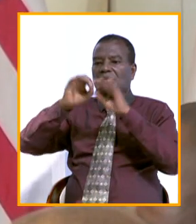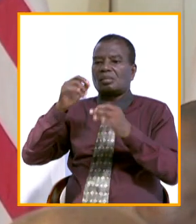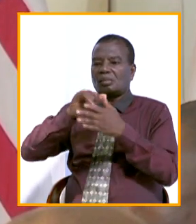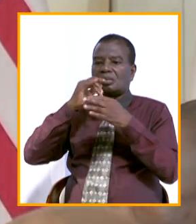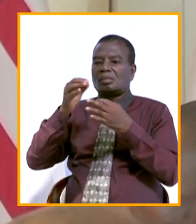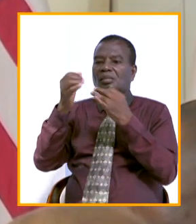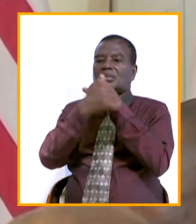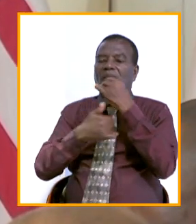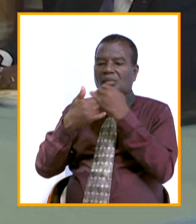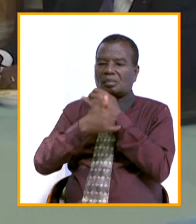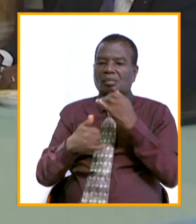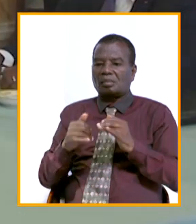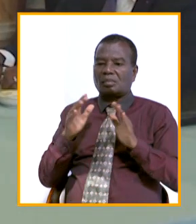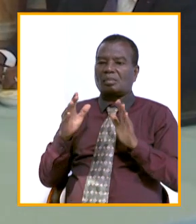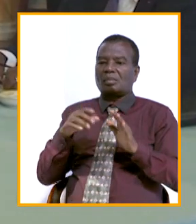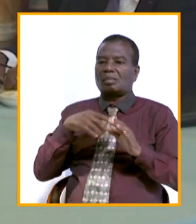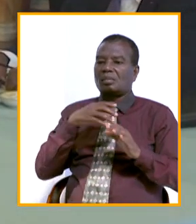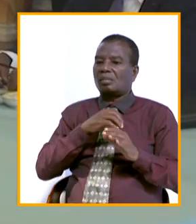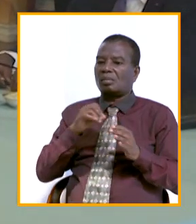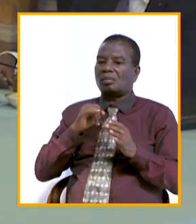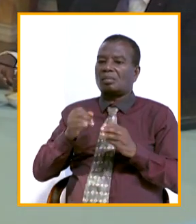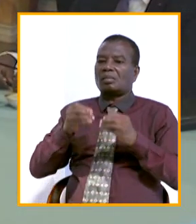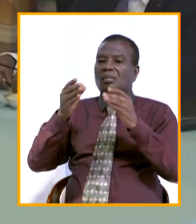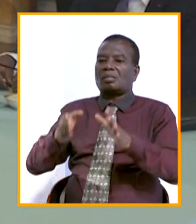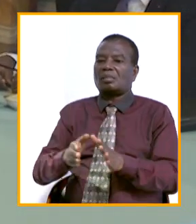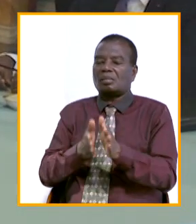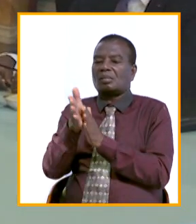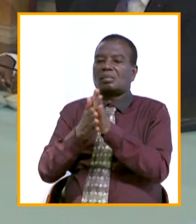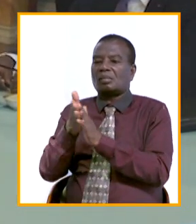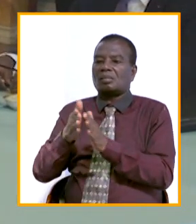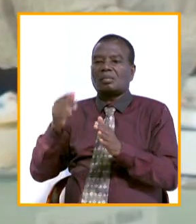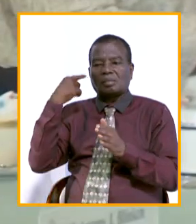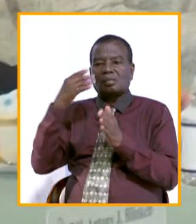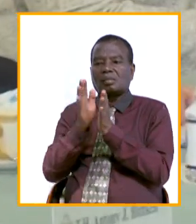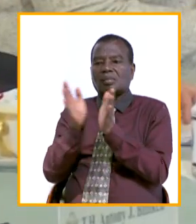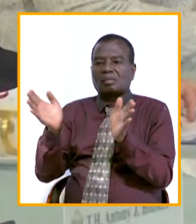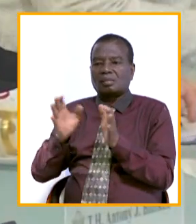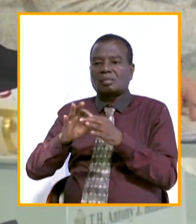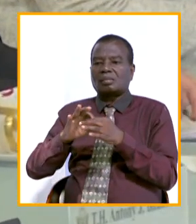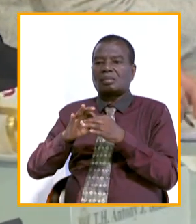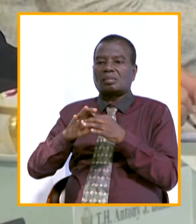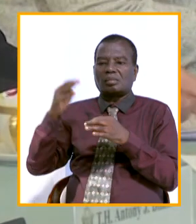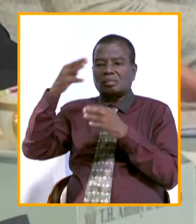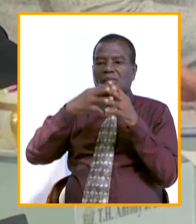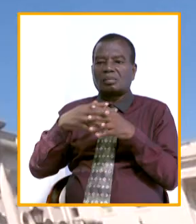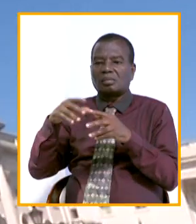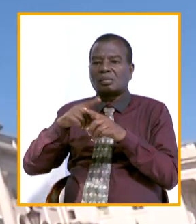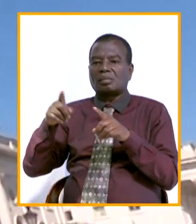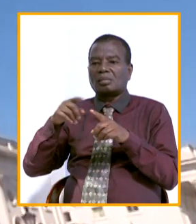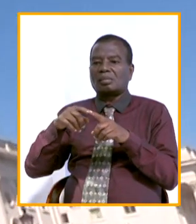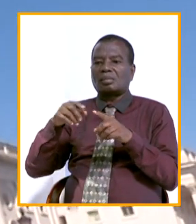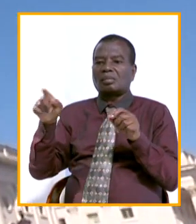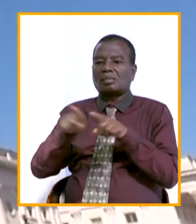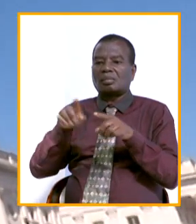pays. Une stabilité qui suscite l'intérêt, celle notamment du secrétaire d'État américain Anthony Blinken, mais aussi celle du